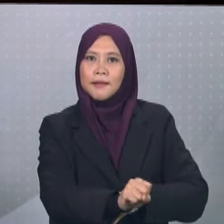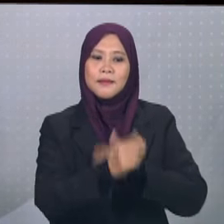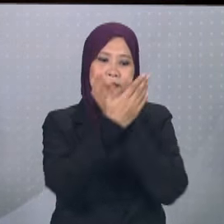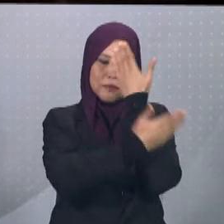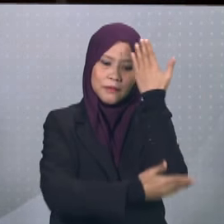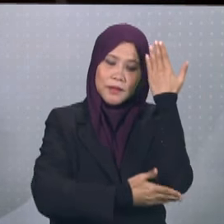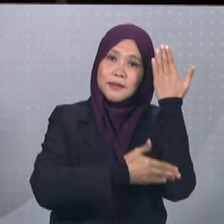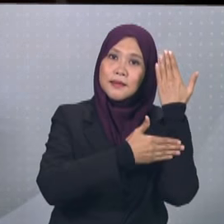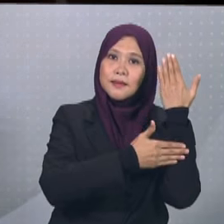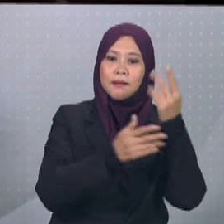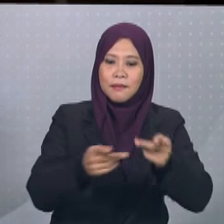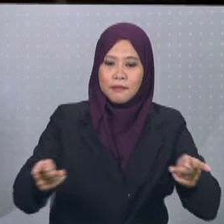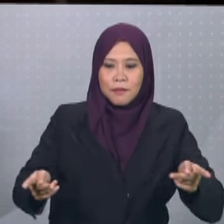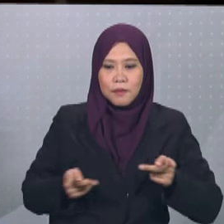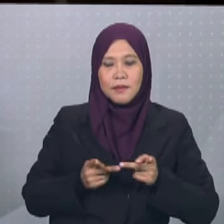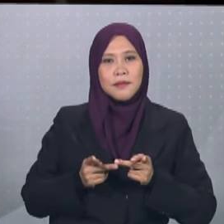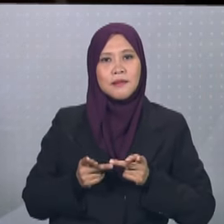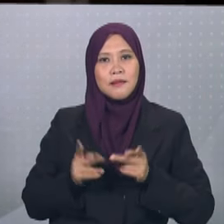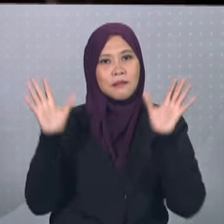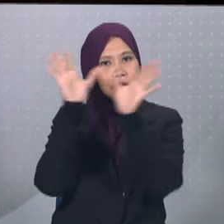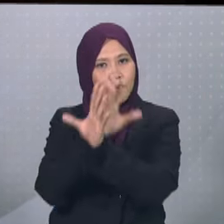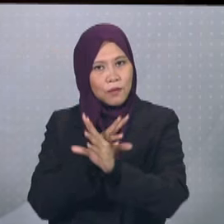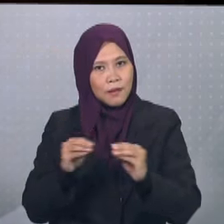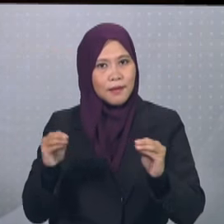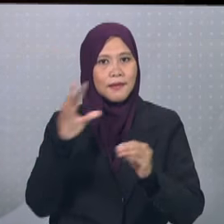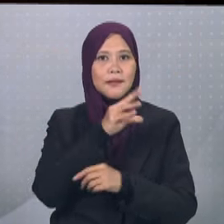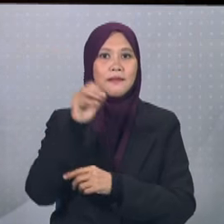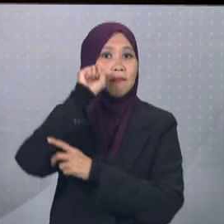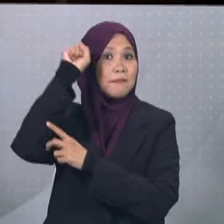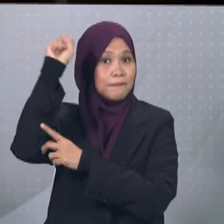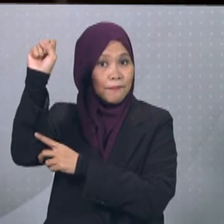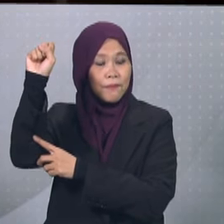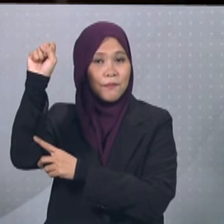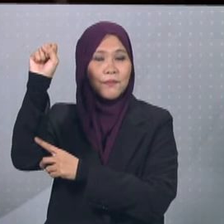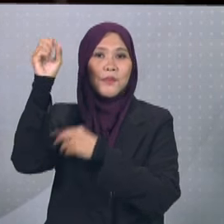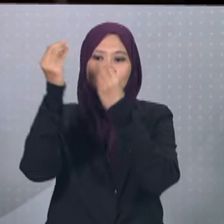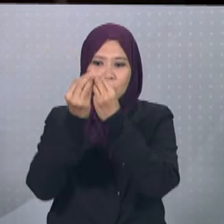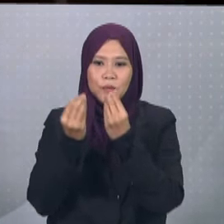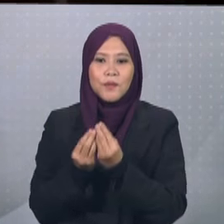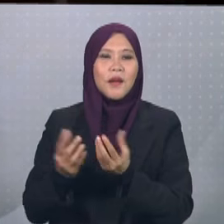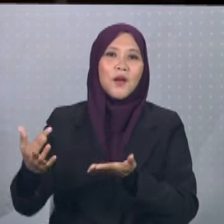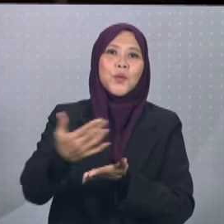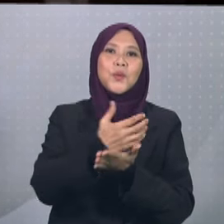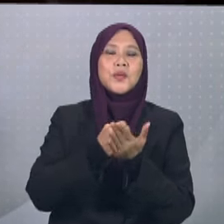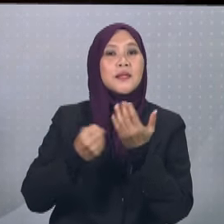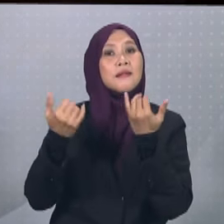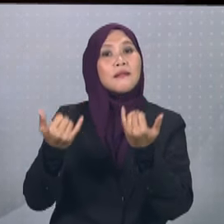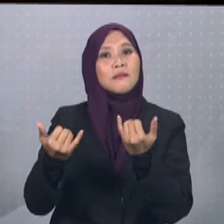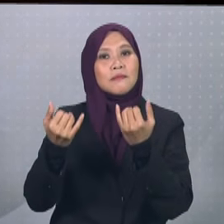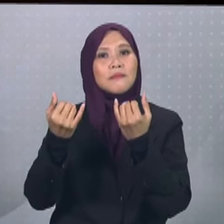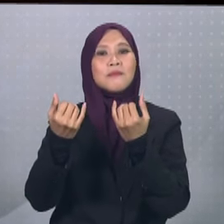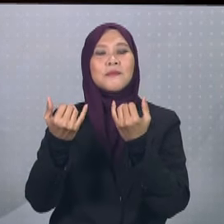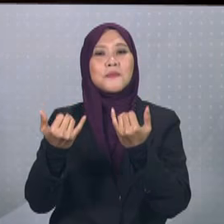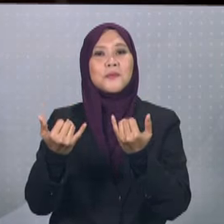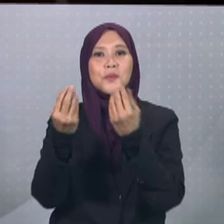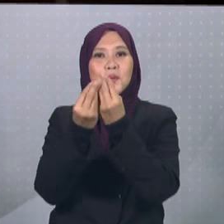Semenanjung Malaysia termasuklah di kawasan Sarawak dan juga Sabah dengan mahun hujan terkumpul tertinggi setakat ini iaitu